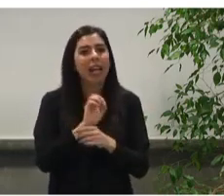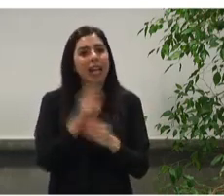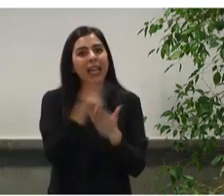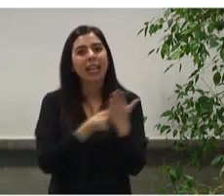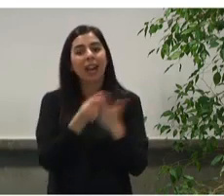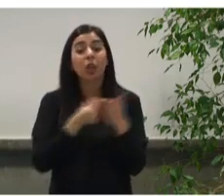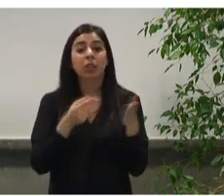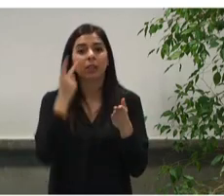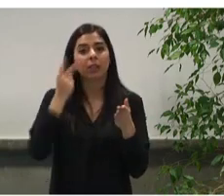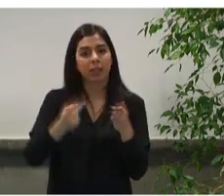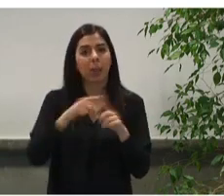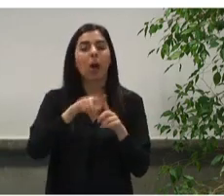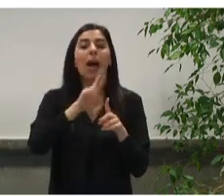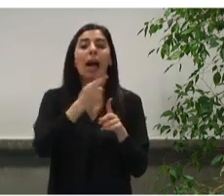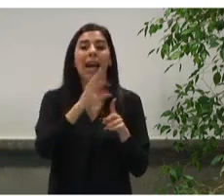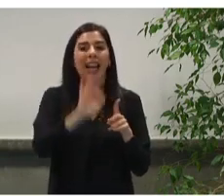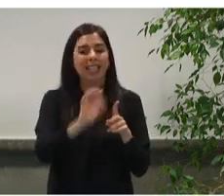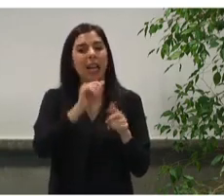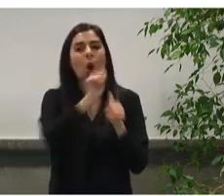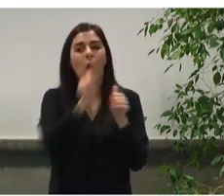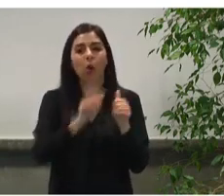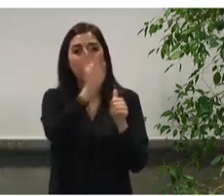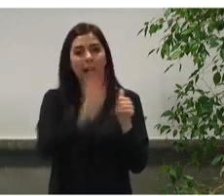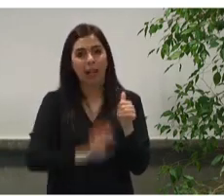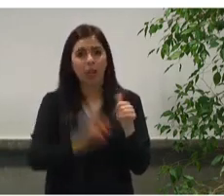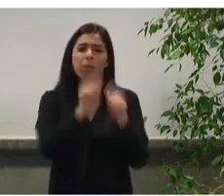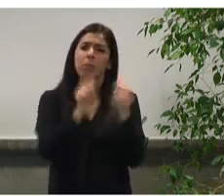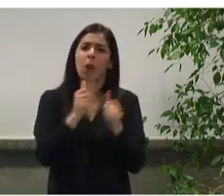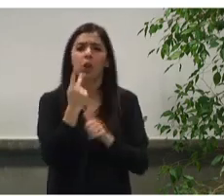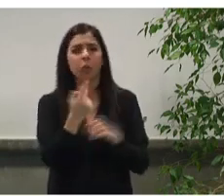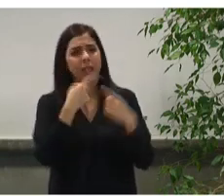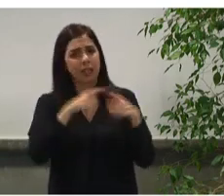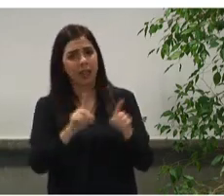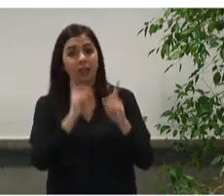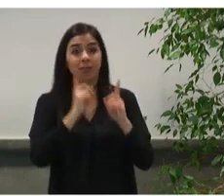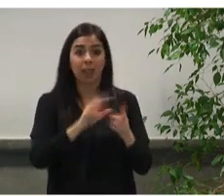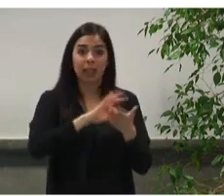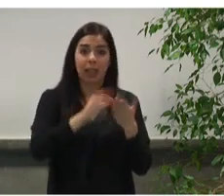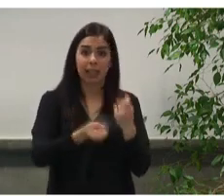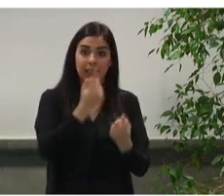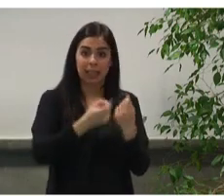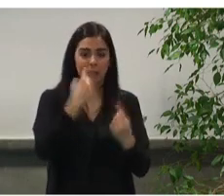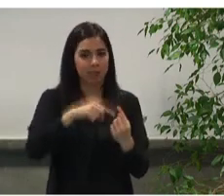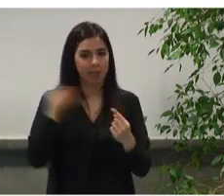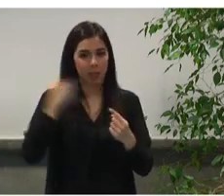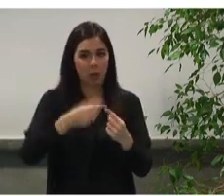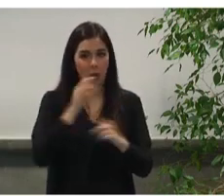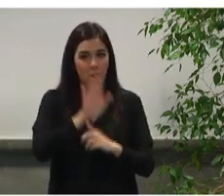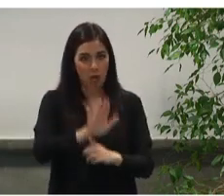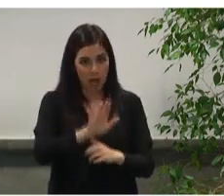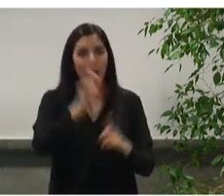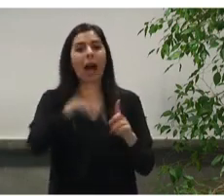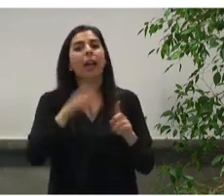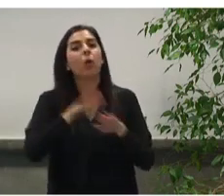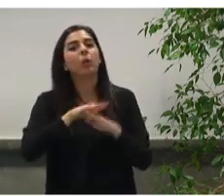vediamo l'R0 nelle varie regioni, con due modi diversi, sia dalla data dei sintomi, che è quello che abbiamo mostrato fino adesso, e sia utilizzando